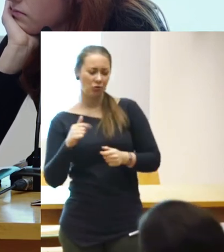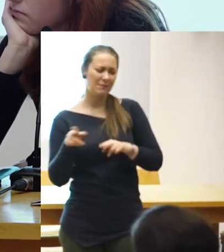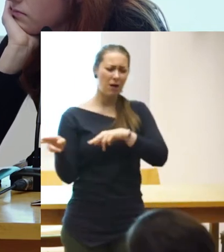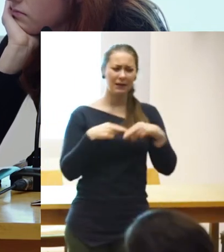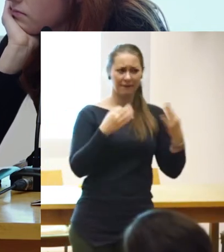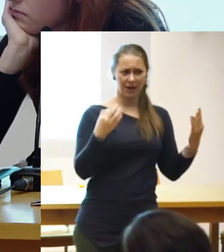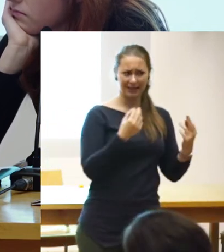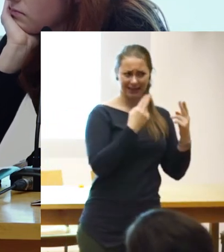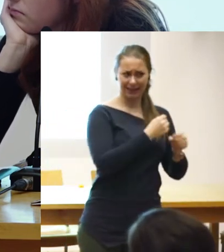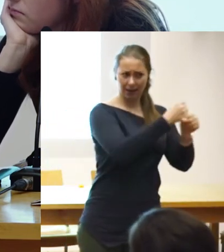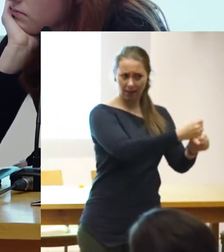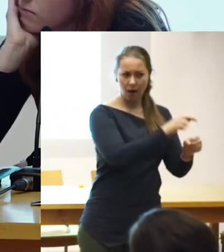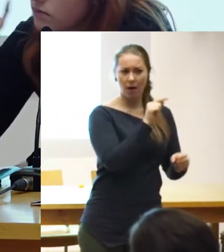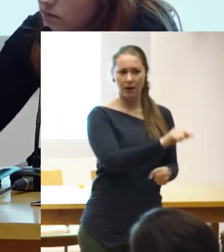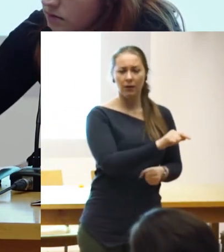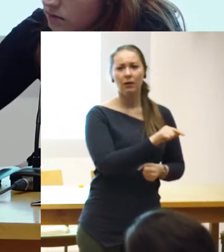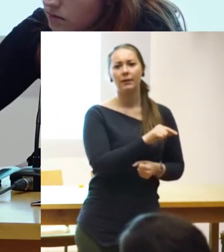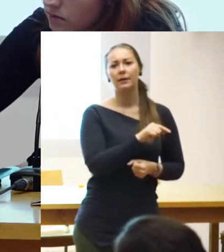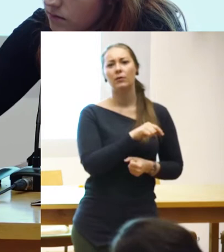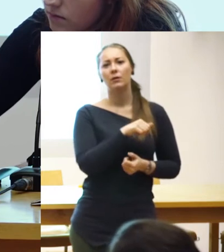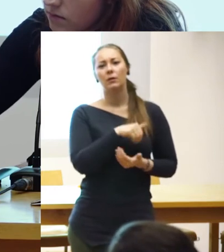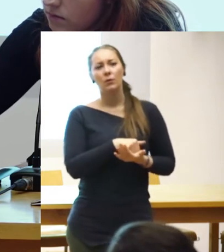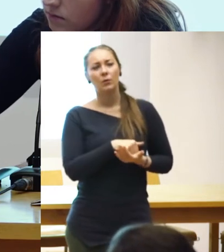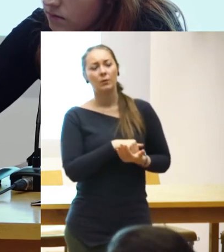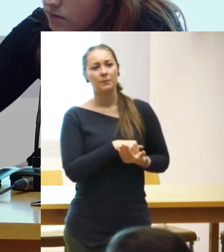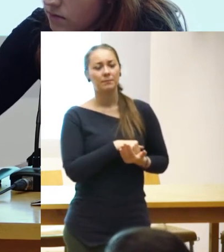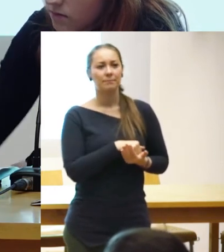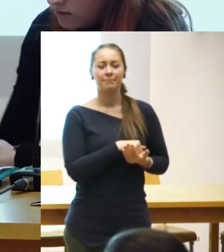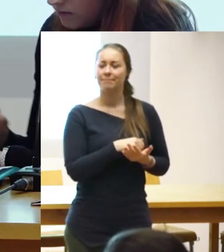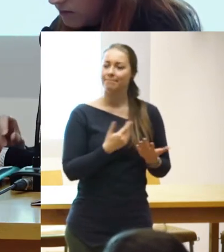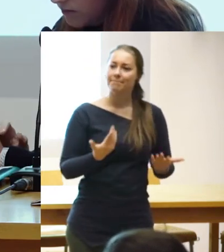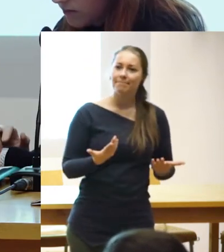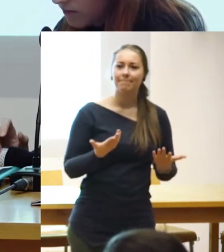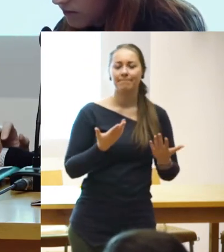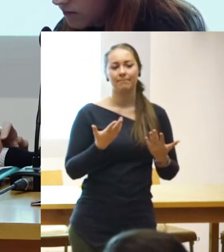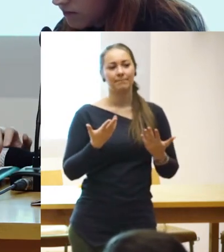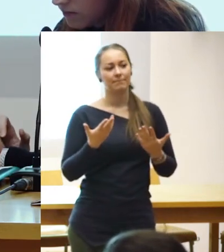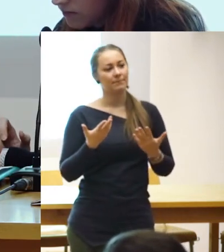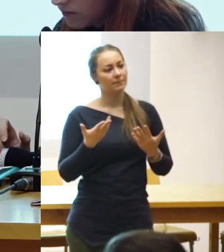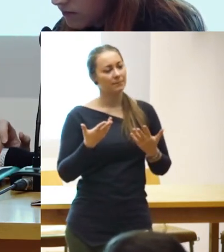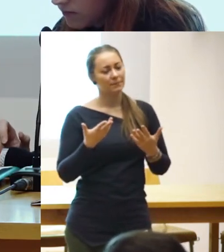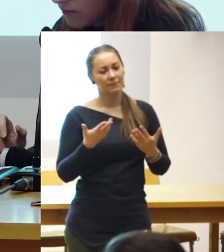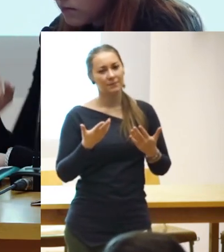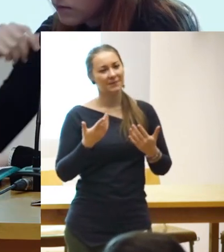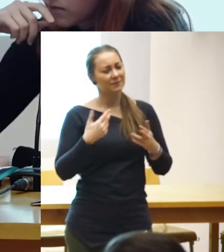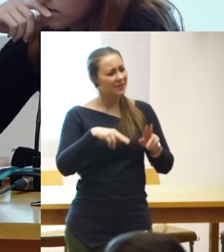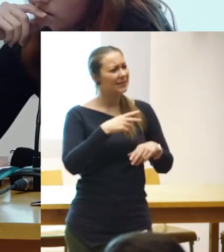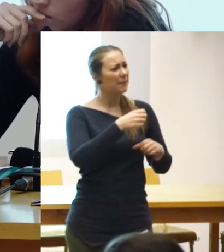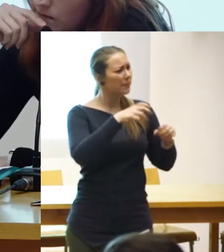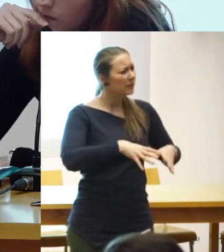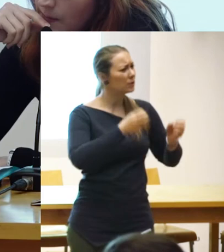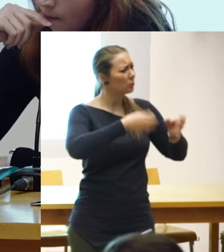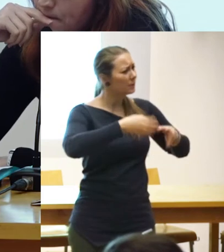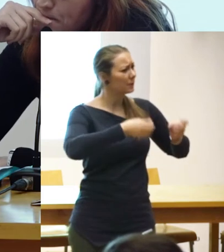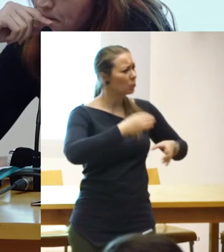že to, jak se stále udržuje v popředí, se udržují ti muži, tak to je věc,